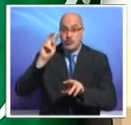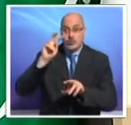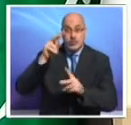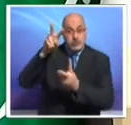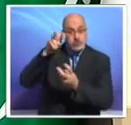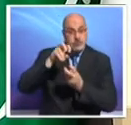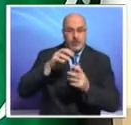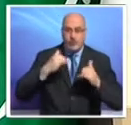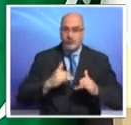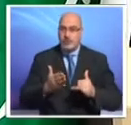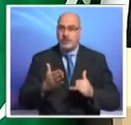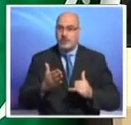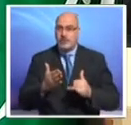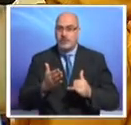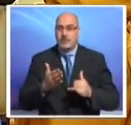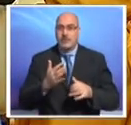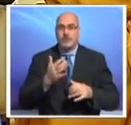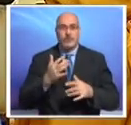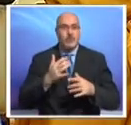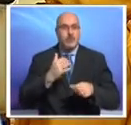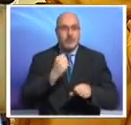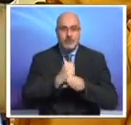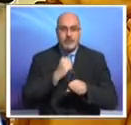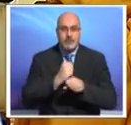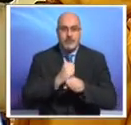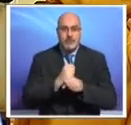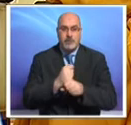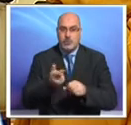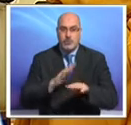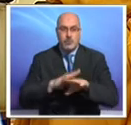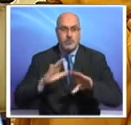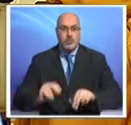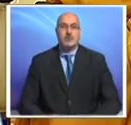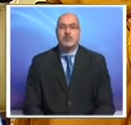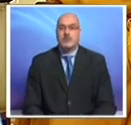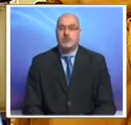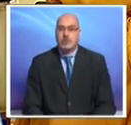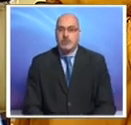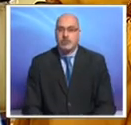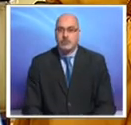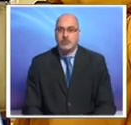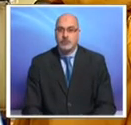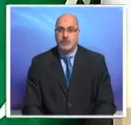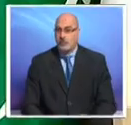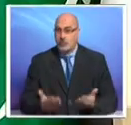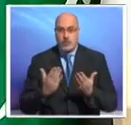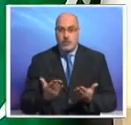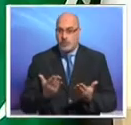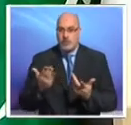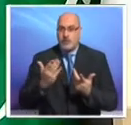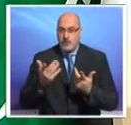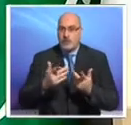زكاه الشعب الجزائري وعملت السلطات على تنفيذه، وها نحن اليوم نقطف